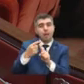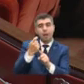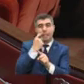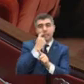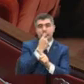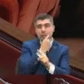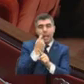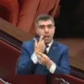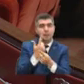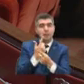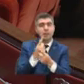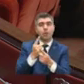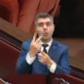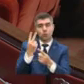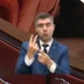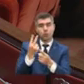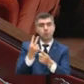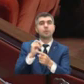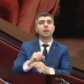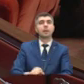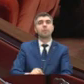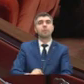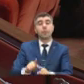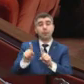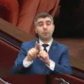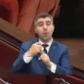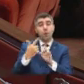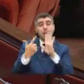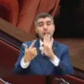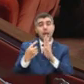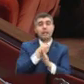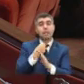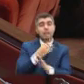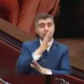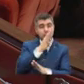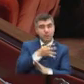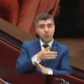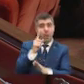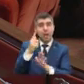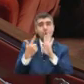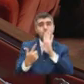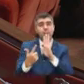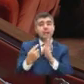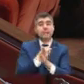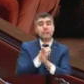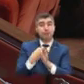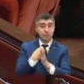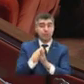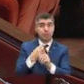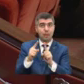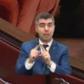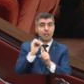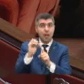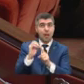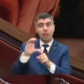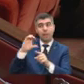ممرض، و71 إطار تقني. فيما يخص بوافي، سبعة الأطباء عامون، 71 طبيب اختصاصي في مستشفى بوافي،